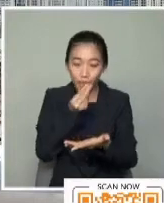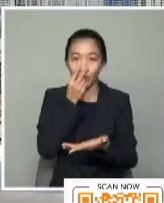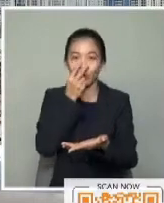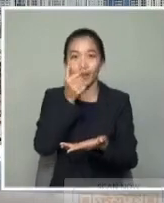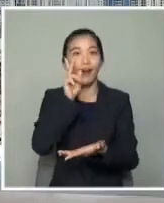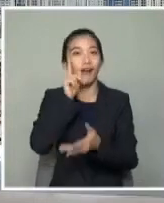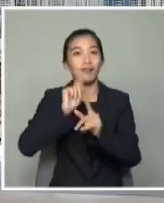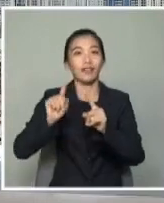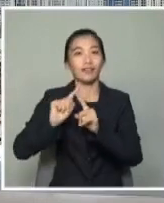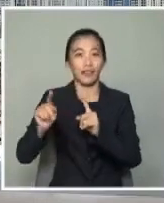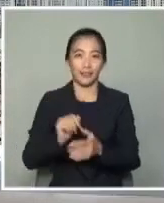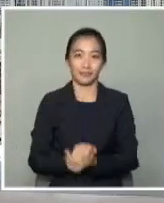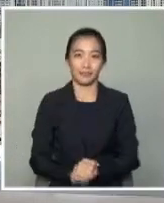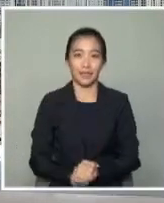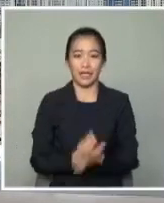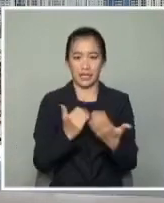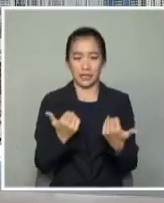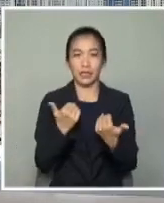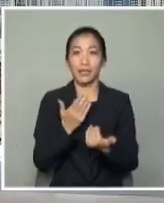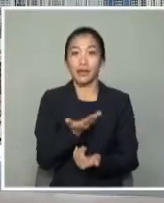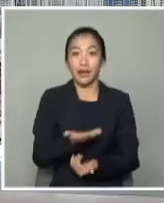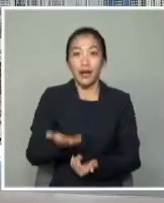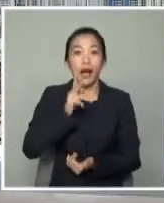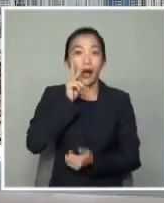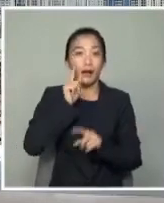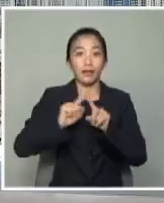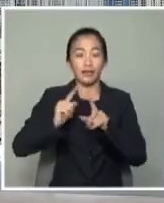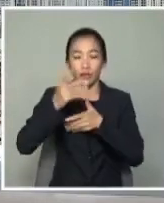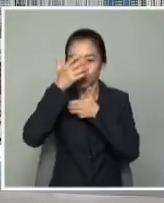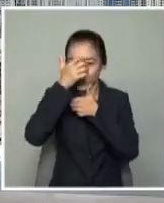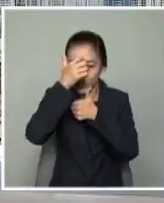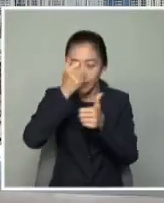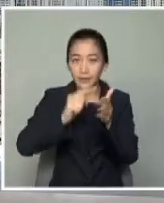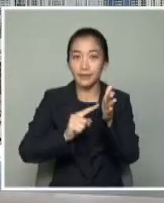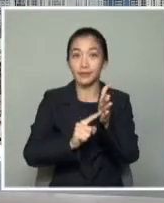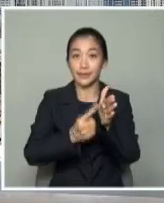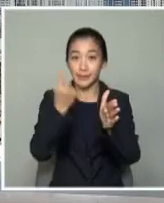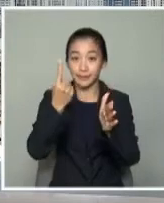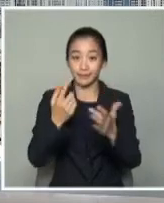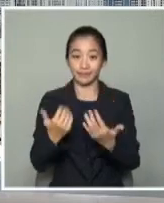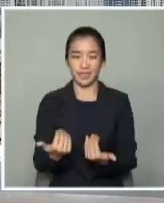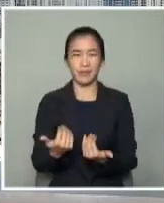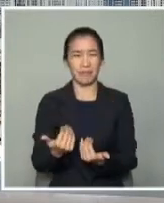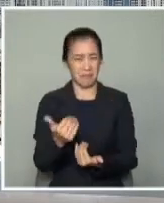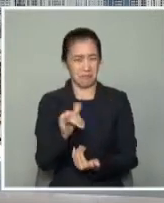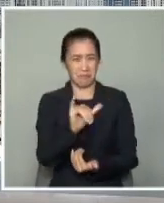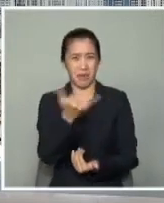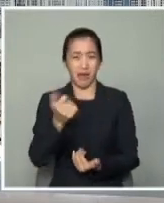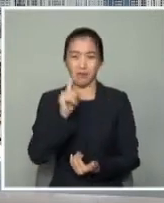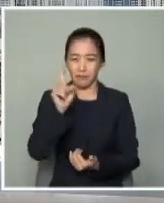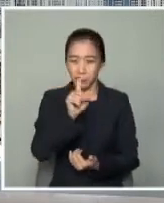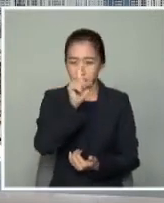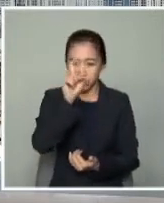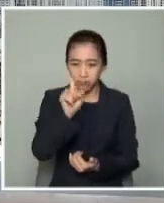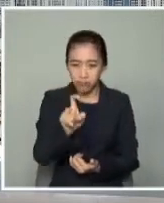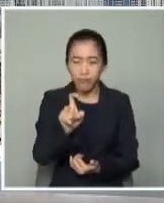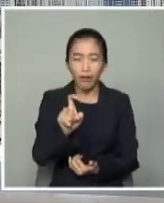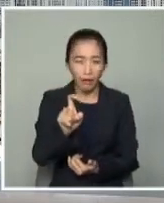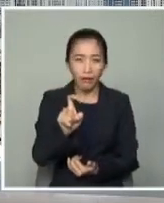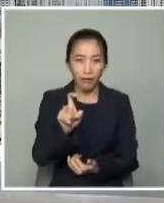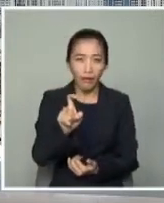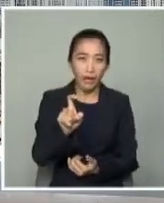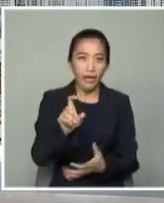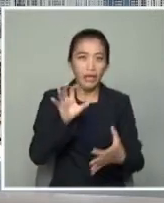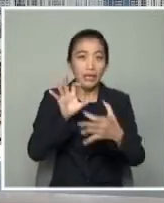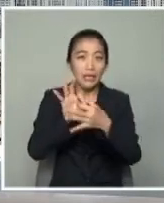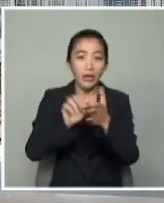พูดถึงเรื่องของข้อมูลข่าวสารที่น่าสนใจช่วงนี้มาเริ่มต้นกันก่อนดีกว่าตอนนี้หลายคนตั้งคำถามขึ้นมาว่าจริงๆแล้วเนี่ยการ